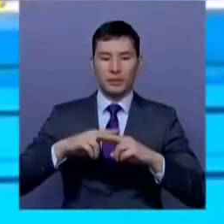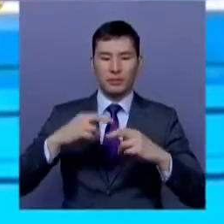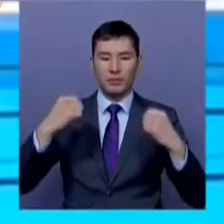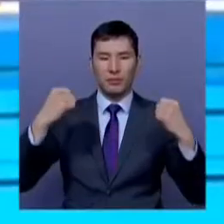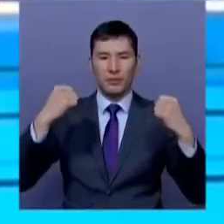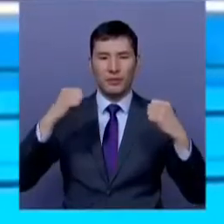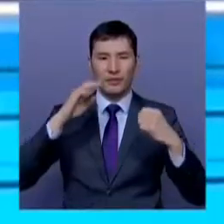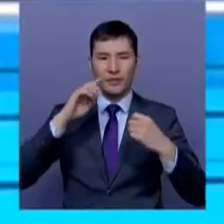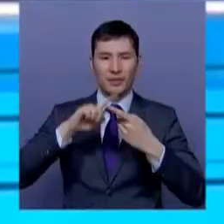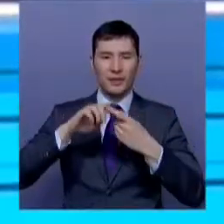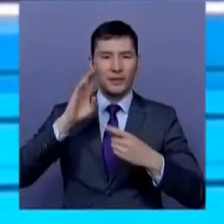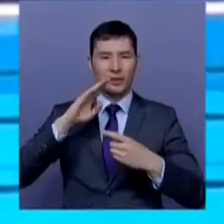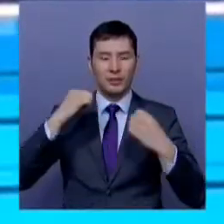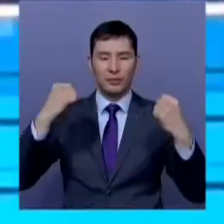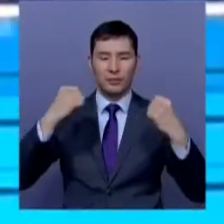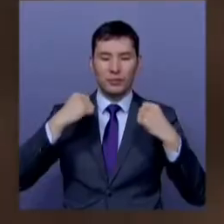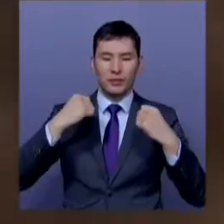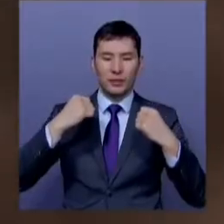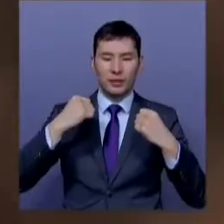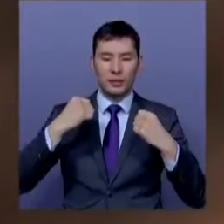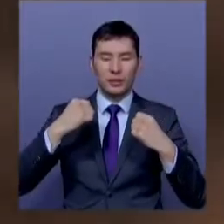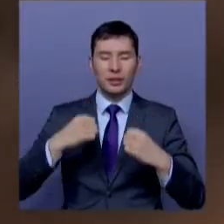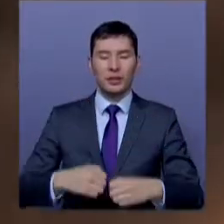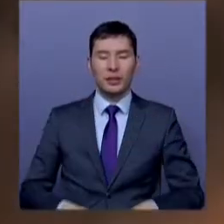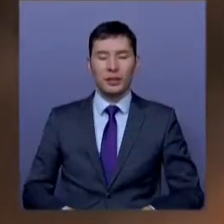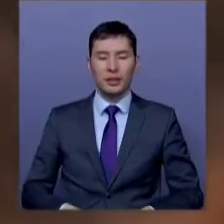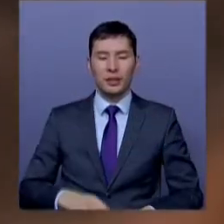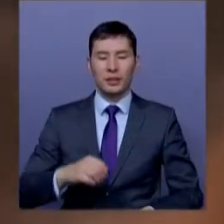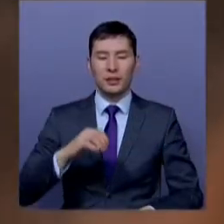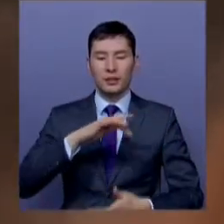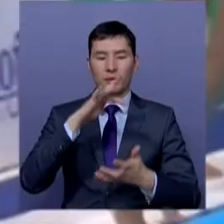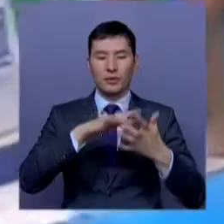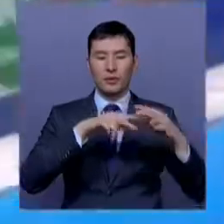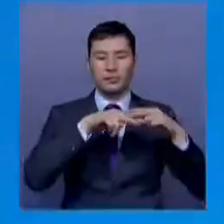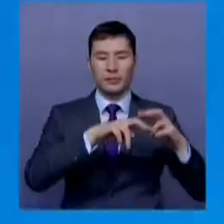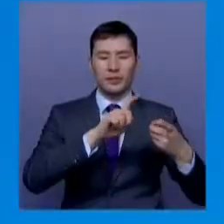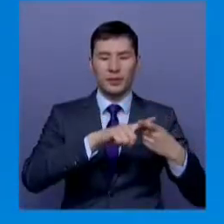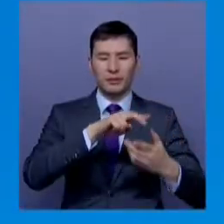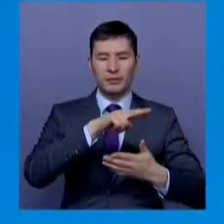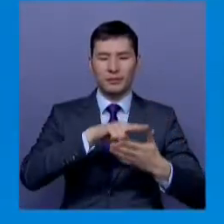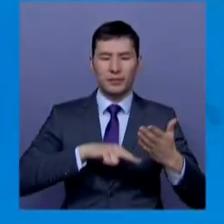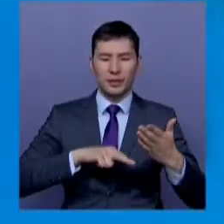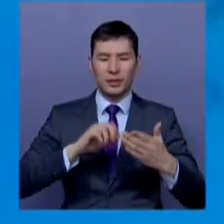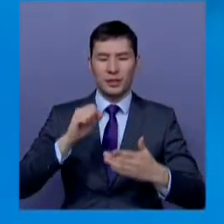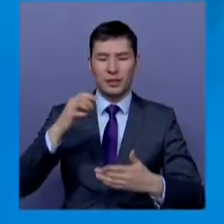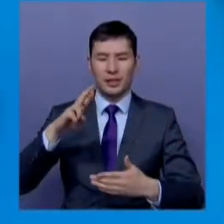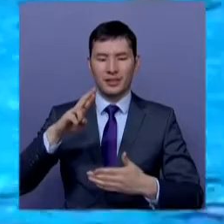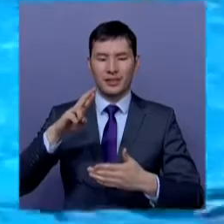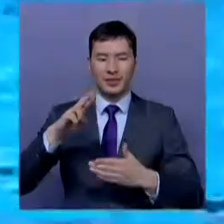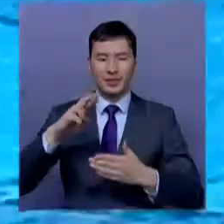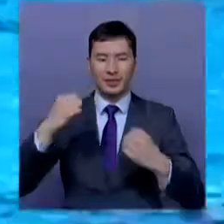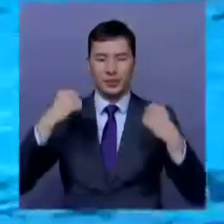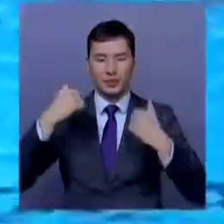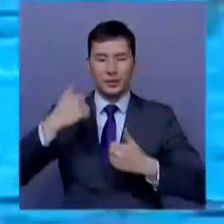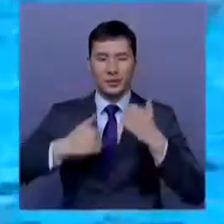түрлері федерациясы мен Азия су спорты түрлері федерациясы Нұрсұлтандағы лицензиялық Азия чемпионаты кейінге шегерілген соң